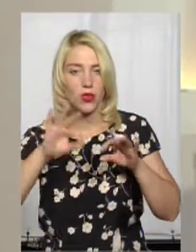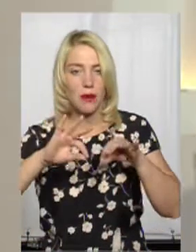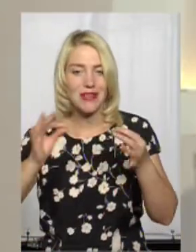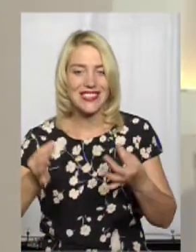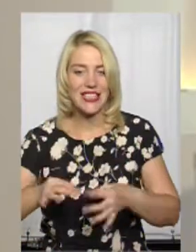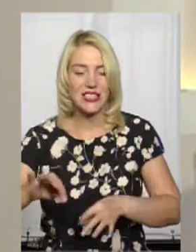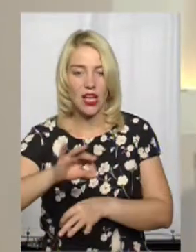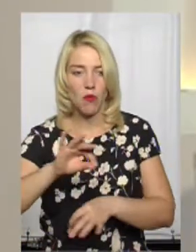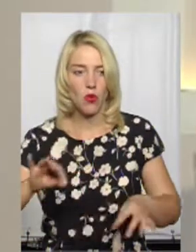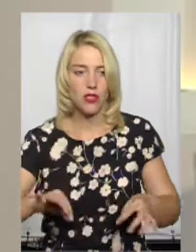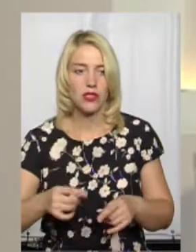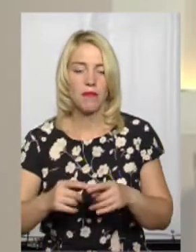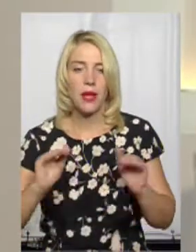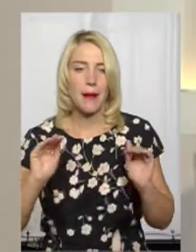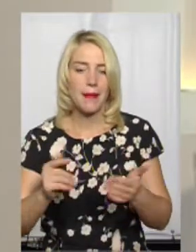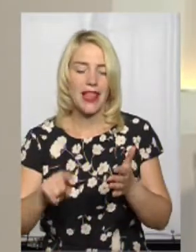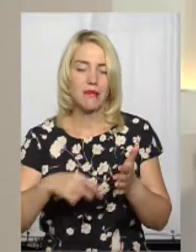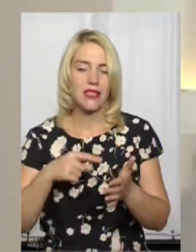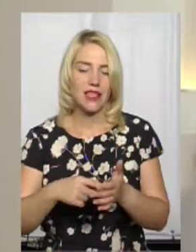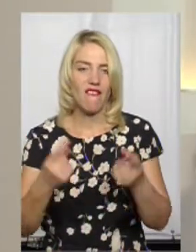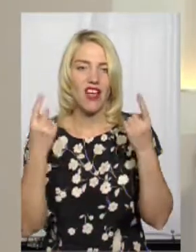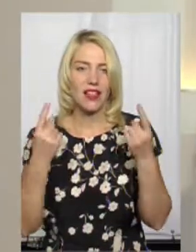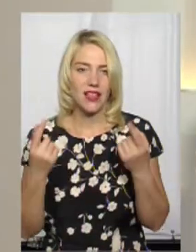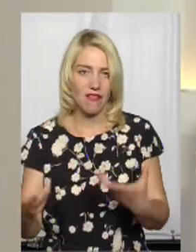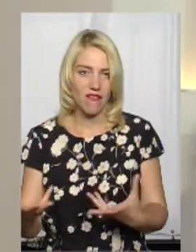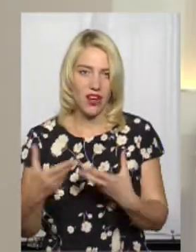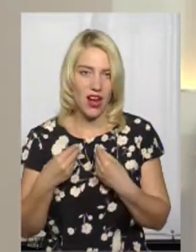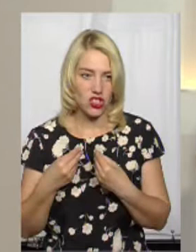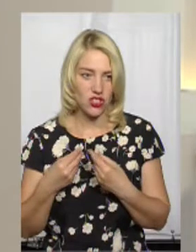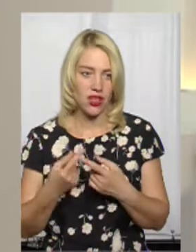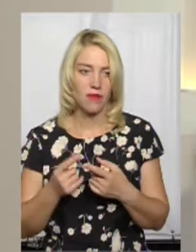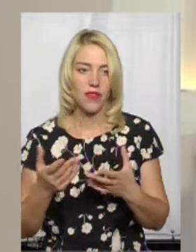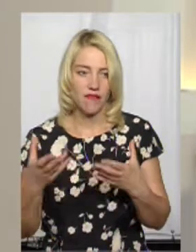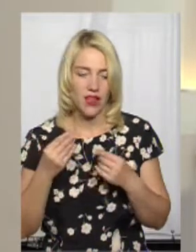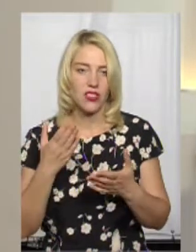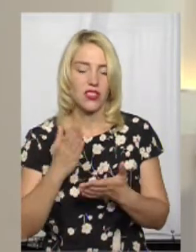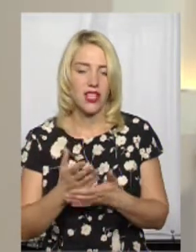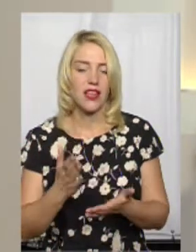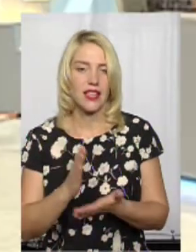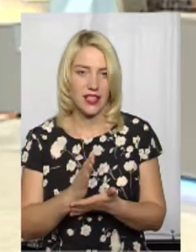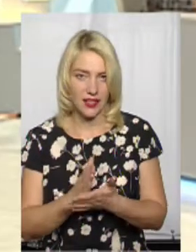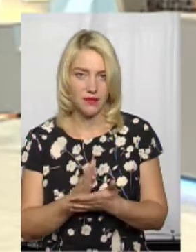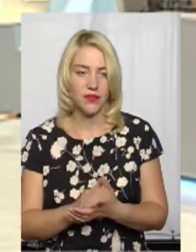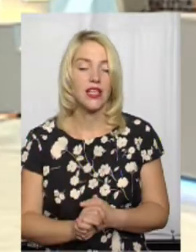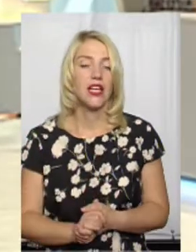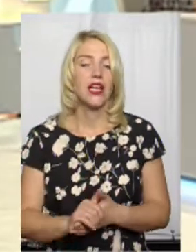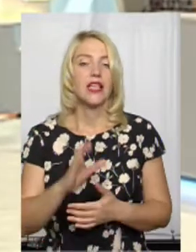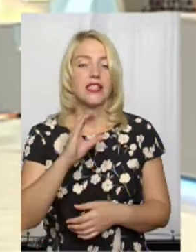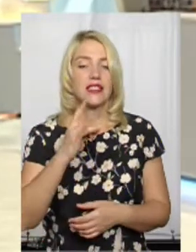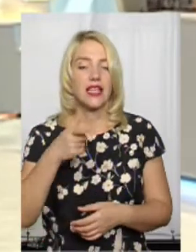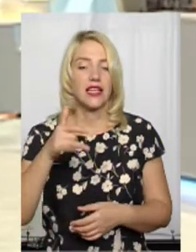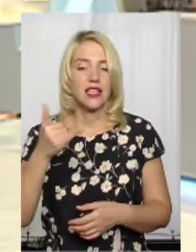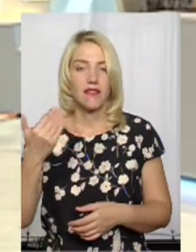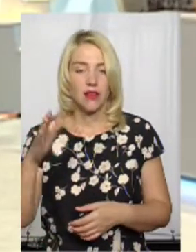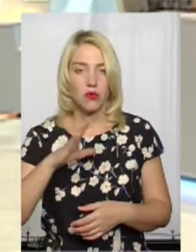культурно-мистецьких проєктів «Малі міста. Великі враження». Ну, враження так є. Враження великі вже зараз. Так. Пане Сергію, ви були